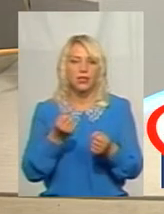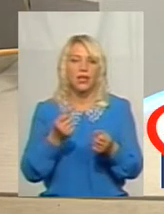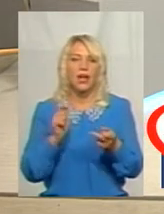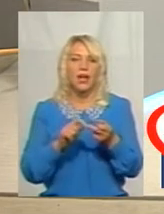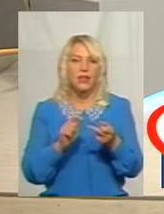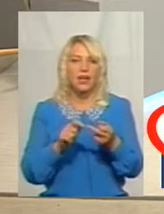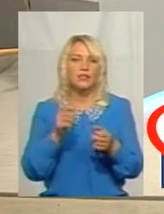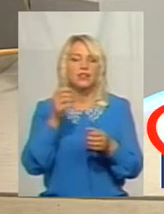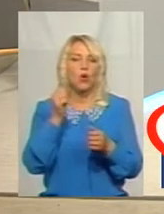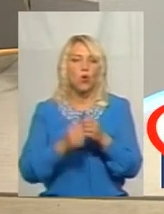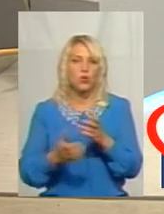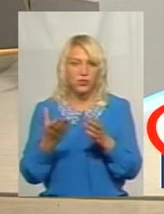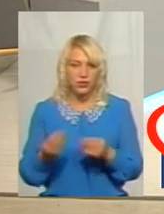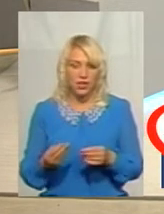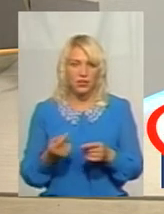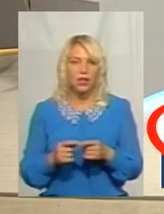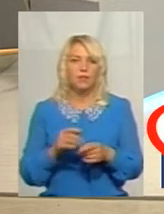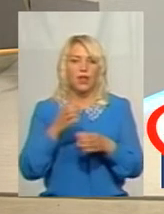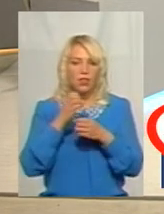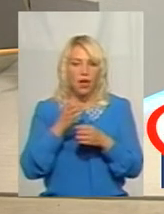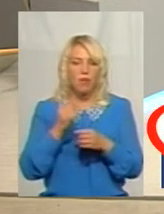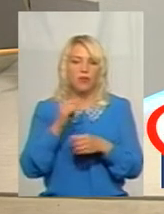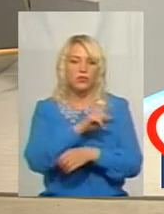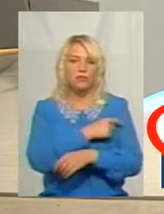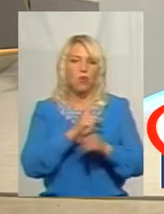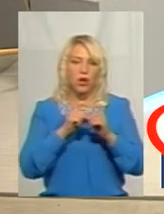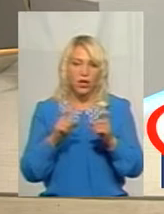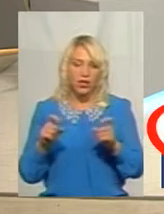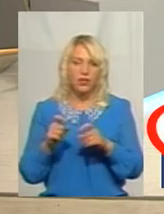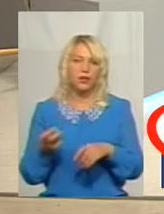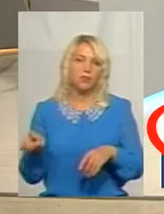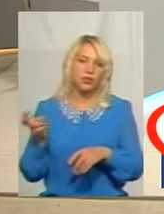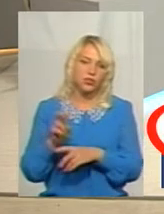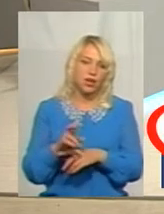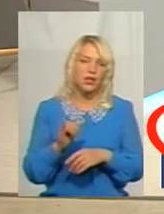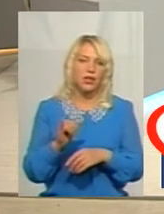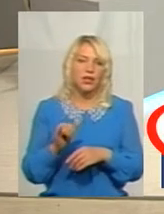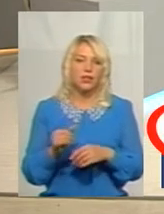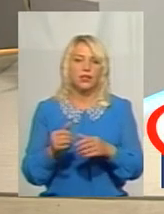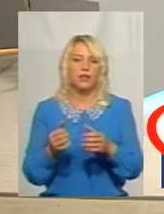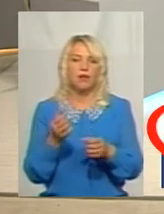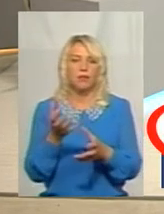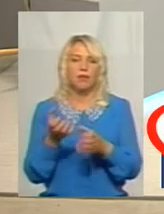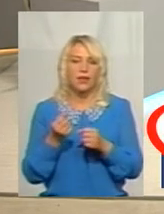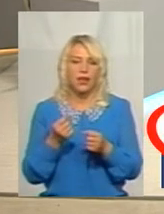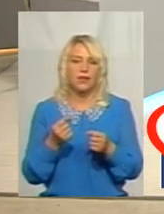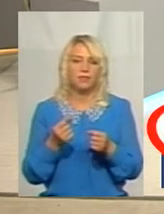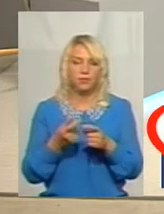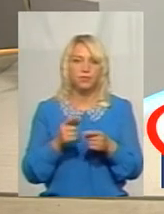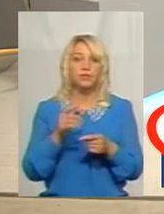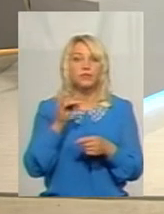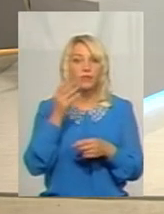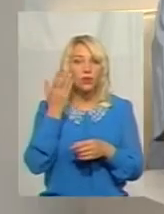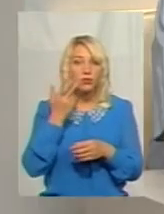дня. Тобто лаборант з поліклініки приїжджає, робить забір. Але на забір аналізів з'являлися 2, 3, 5